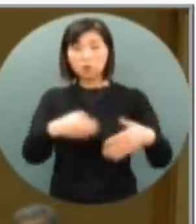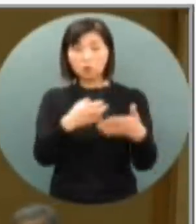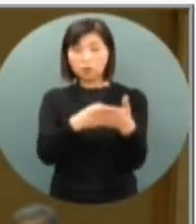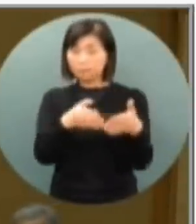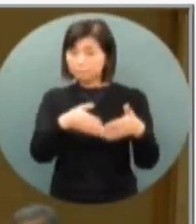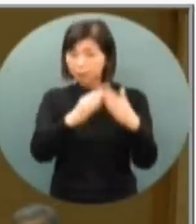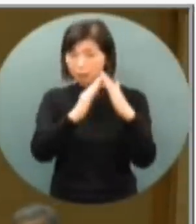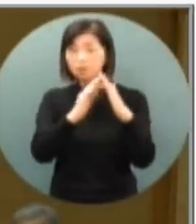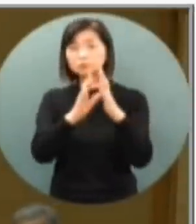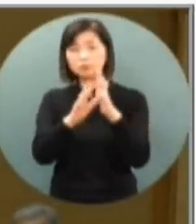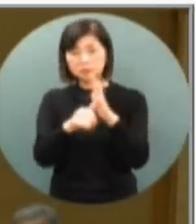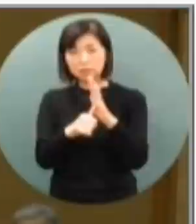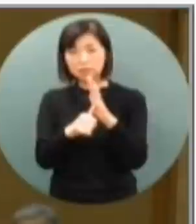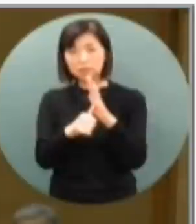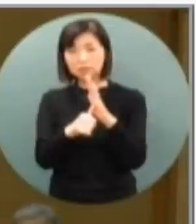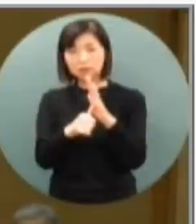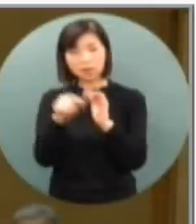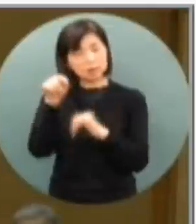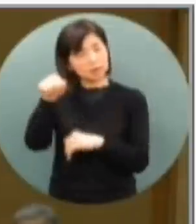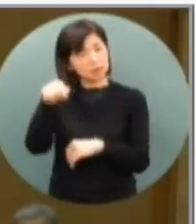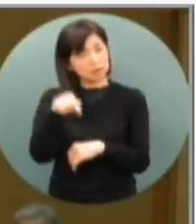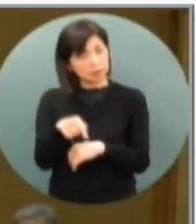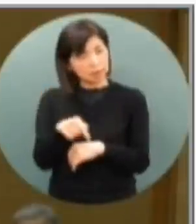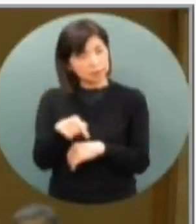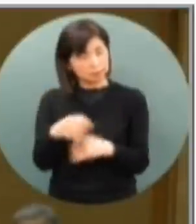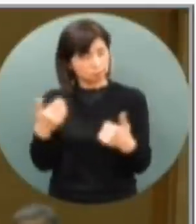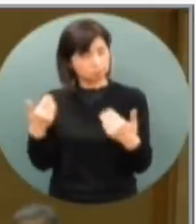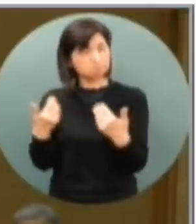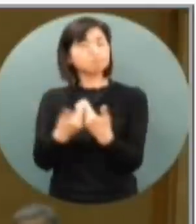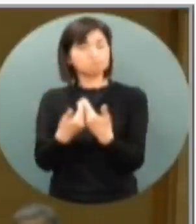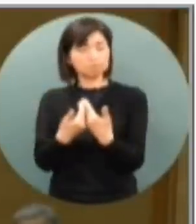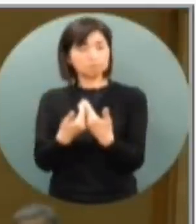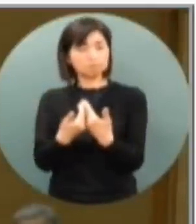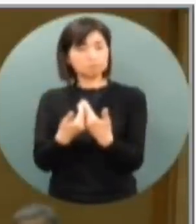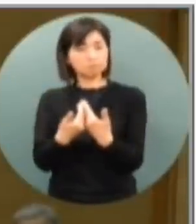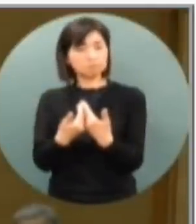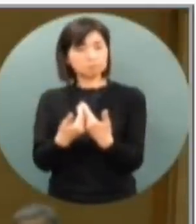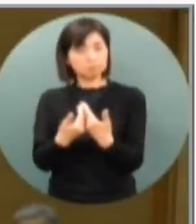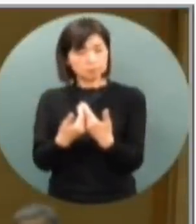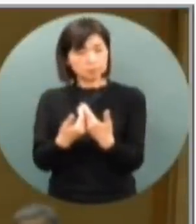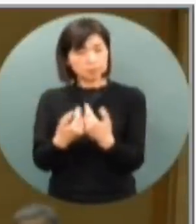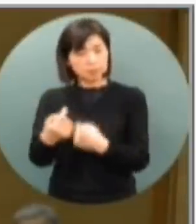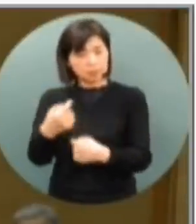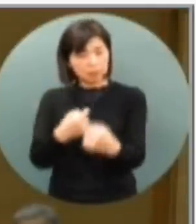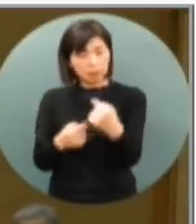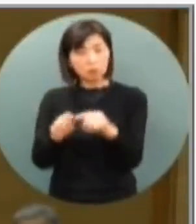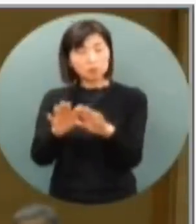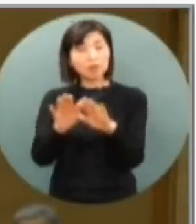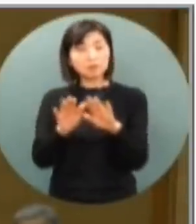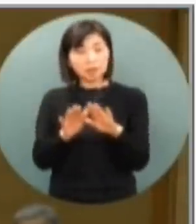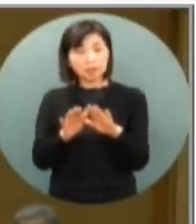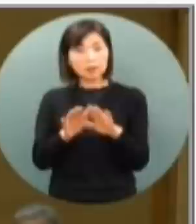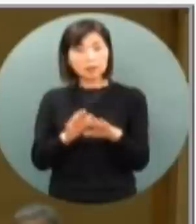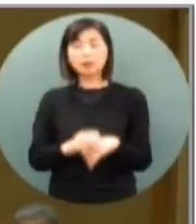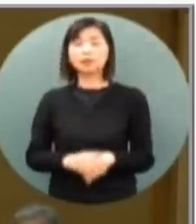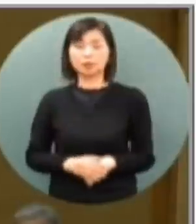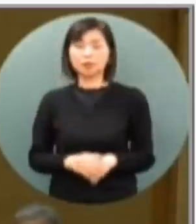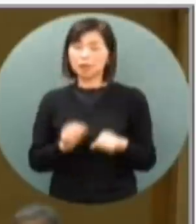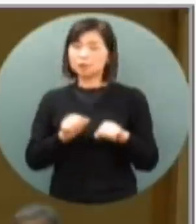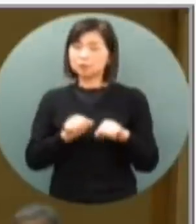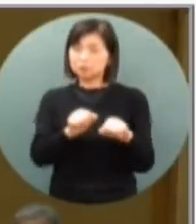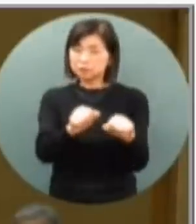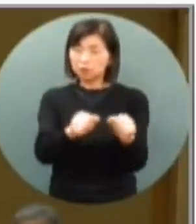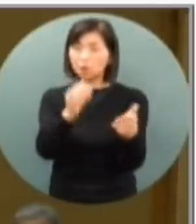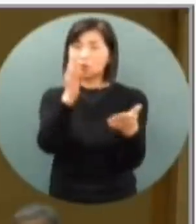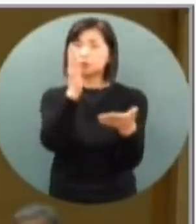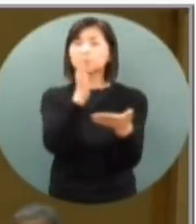ときに内外の批判を受けながら受ける形で執行停止というふうな条例が提